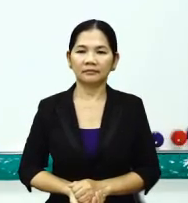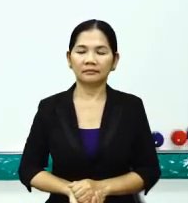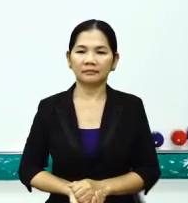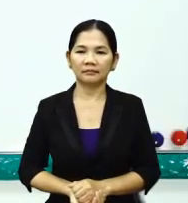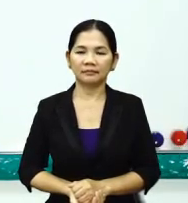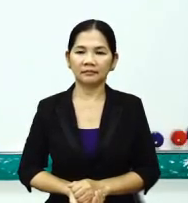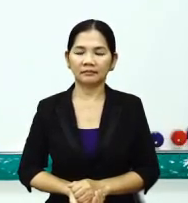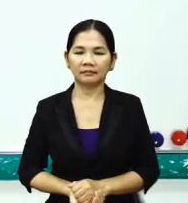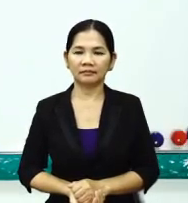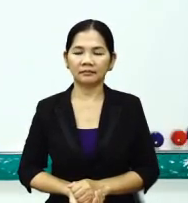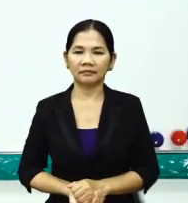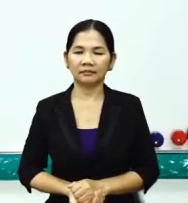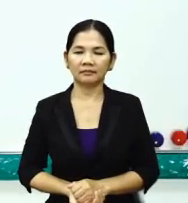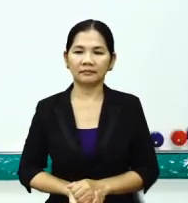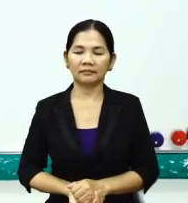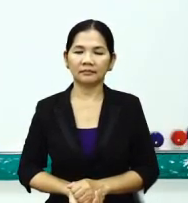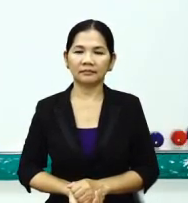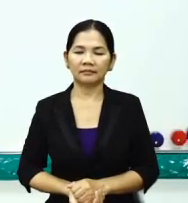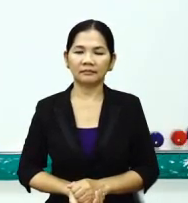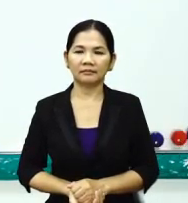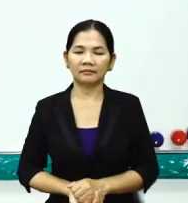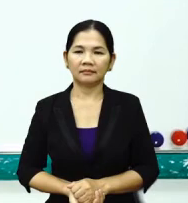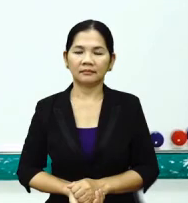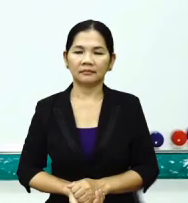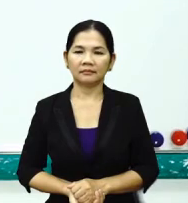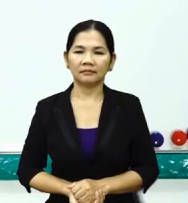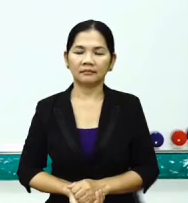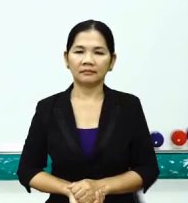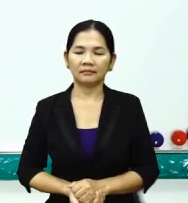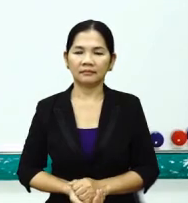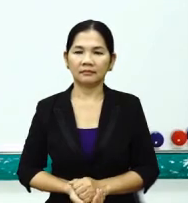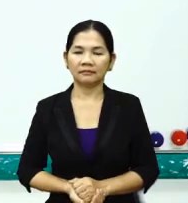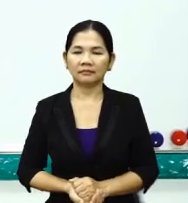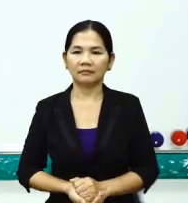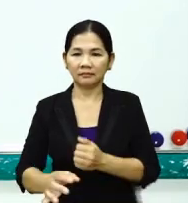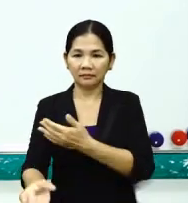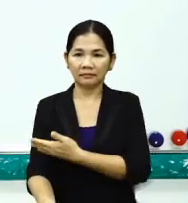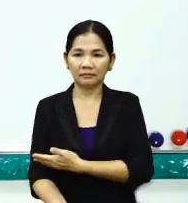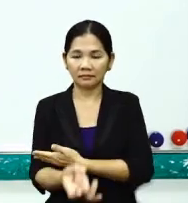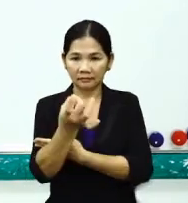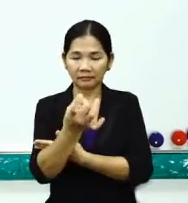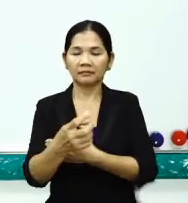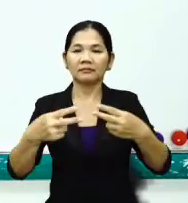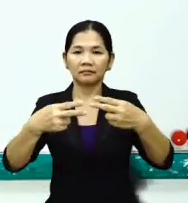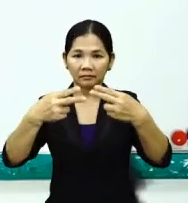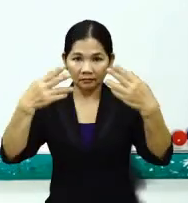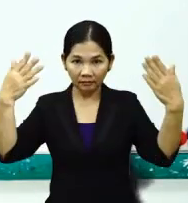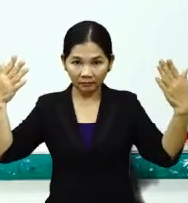pro lầm ol